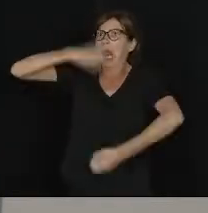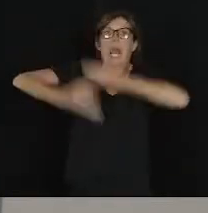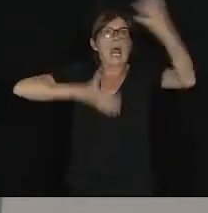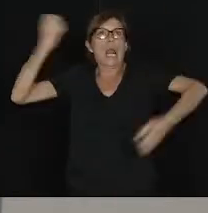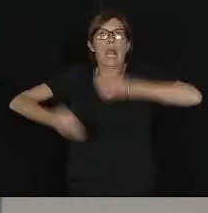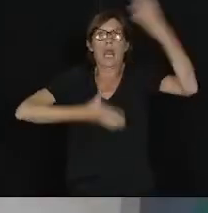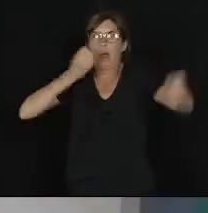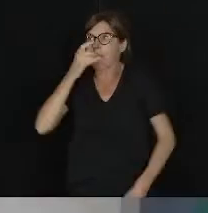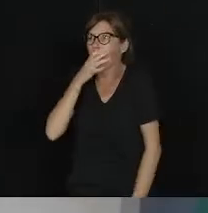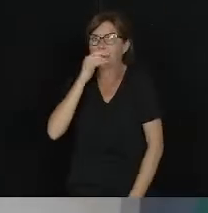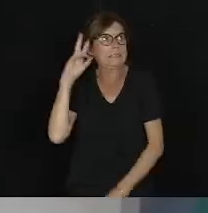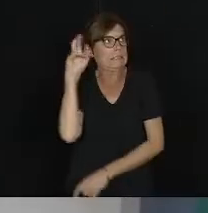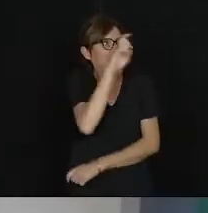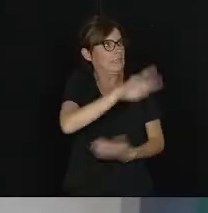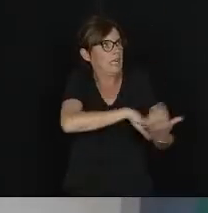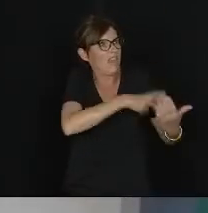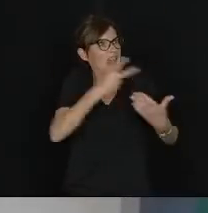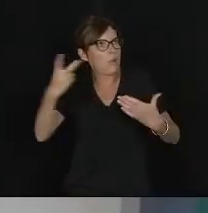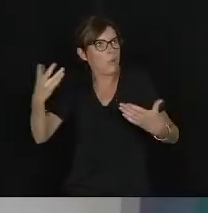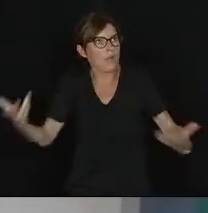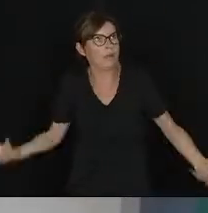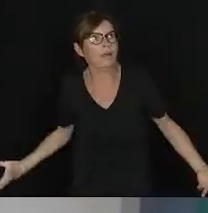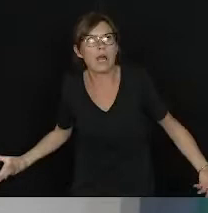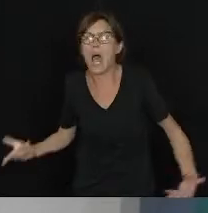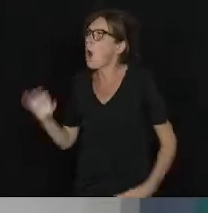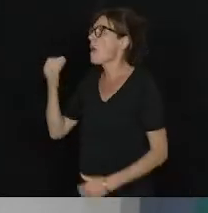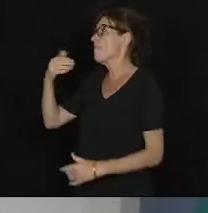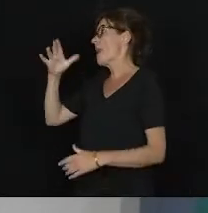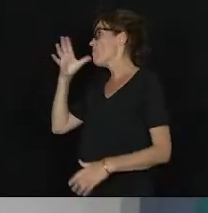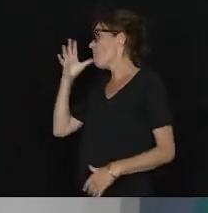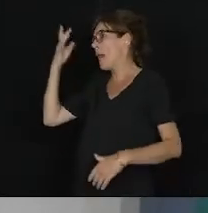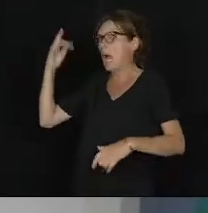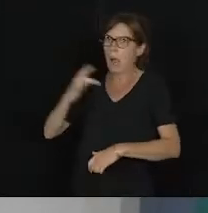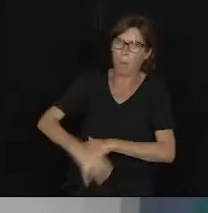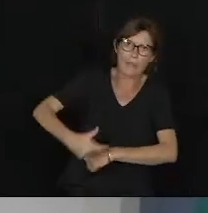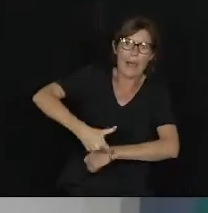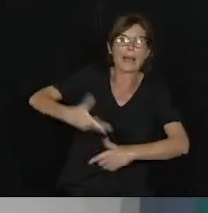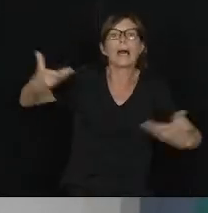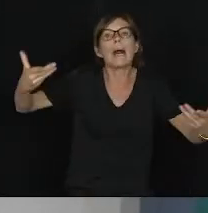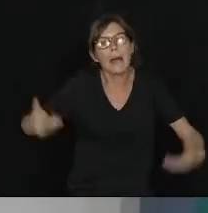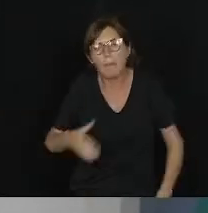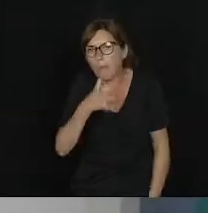Ben oui, mais sinon on va avoir tellement de retard que voilà. Bon.